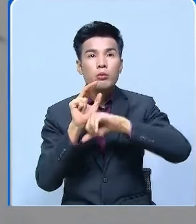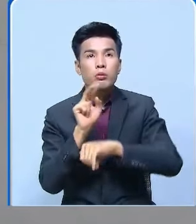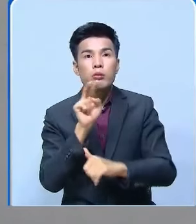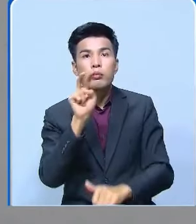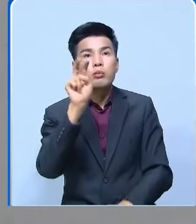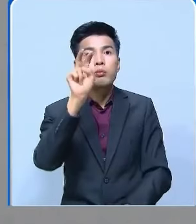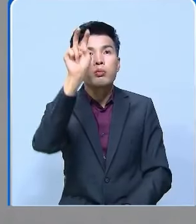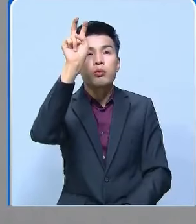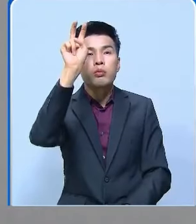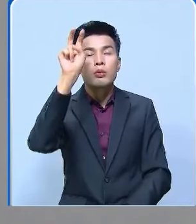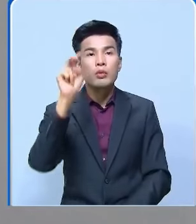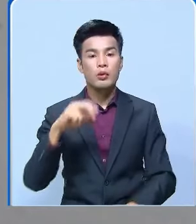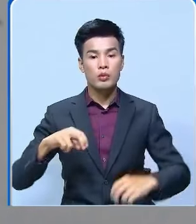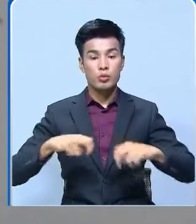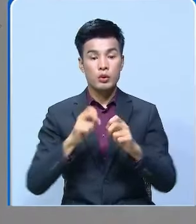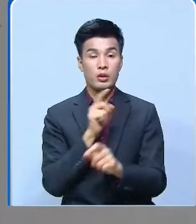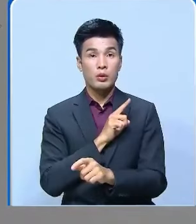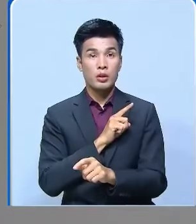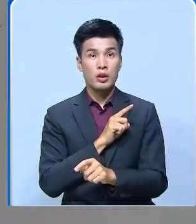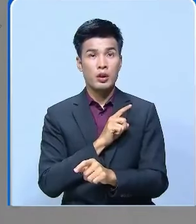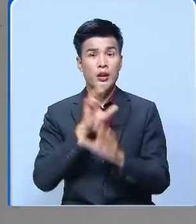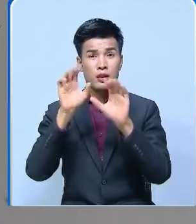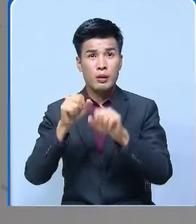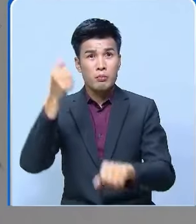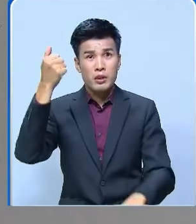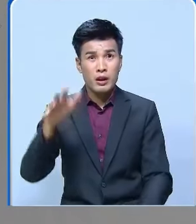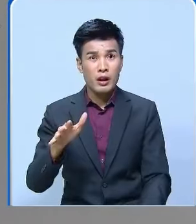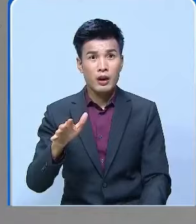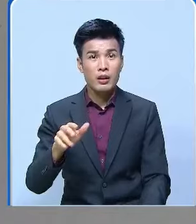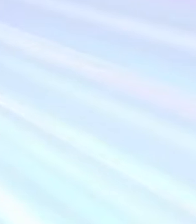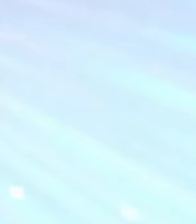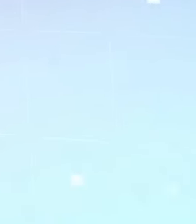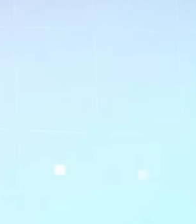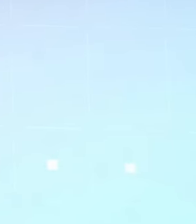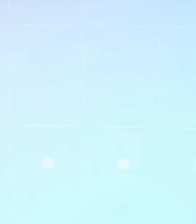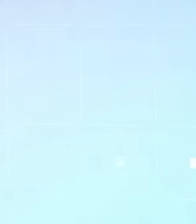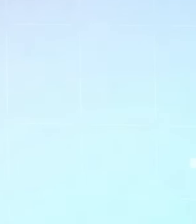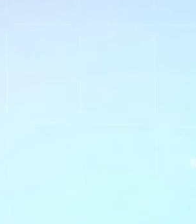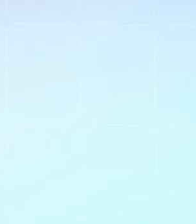แม้ว่าเจ้าหน้าที่กู้ภัยสุรินทร์ได้ใช้เครื่องมือจับงูแต่ก็จับไม่ได้มันเลื้อยหนีออกไป